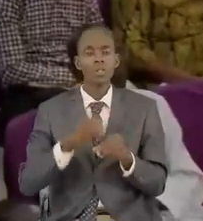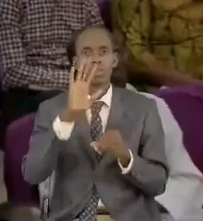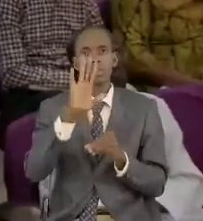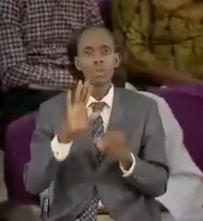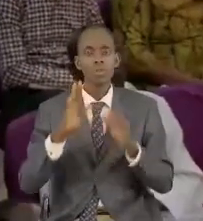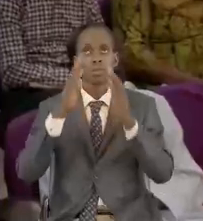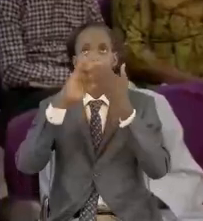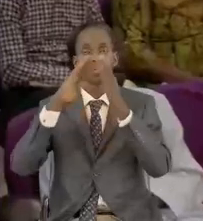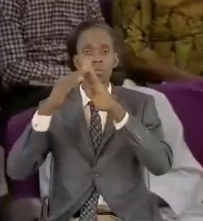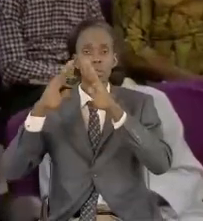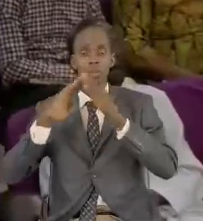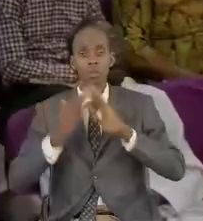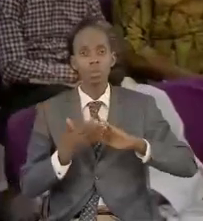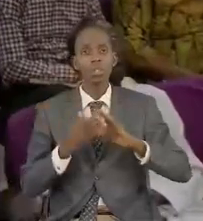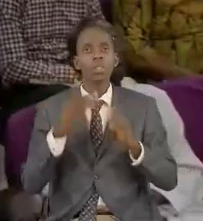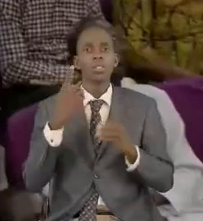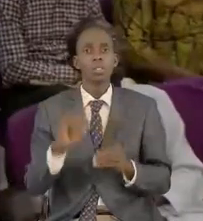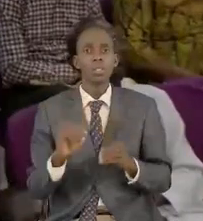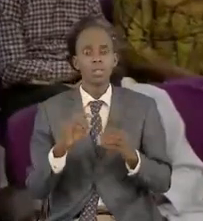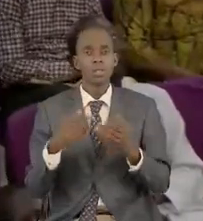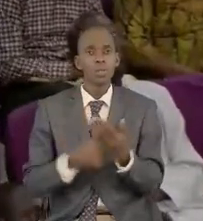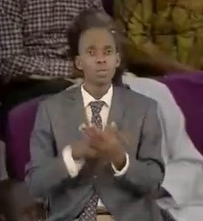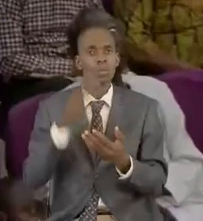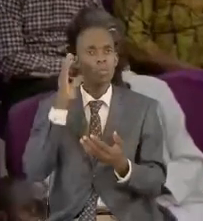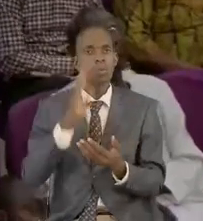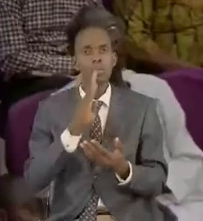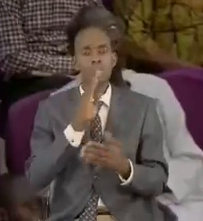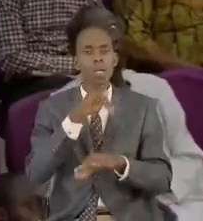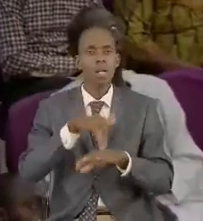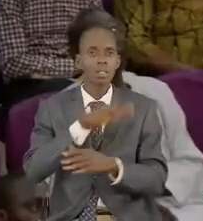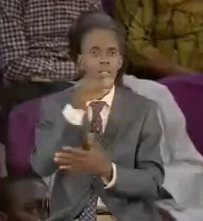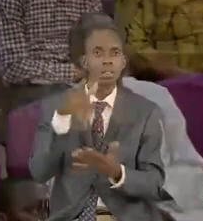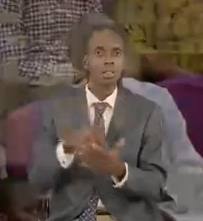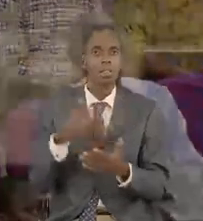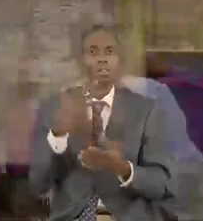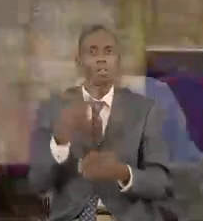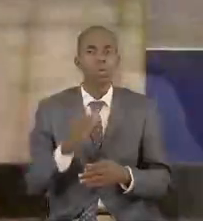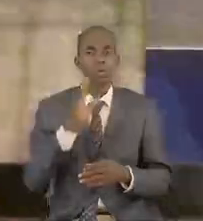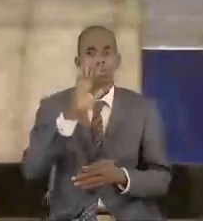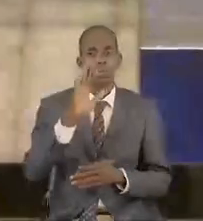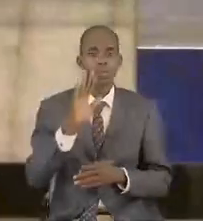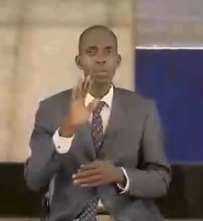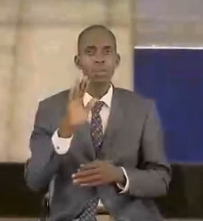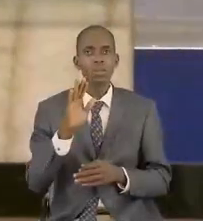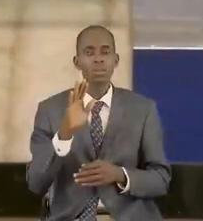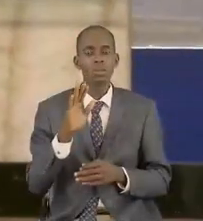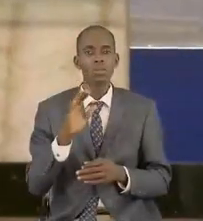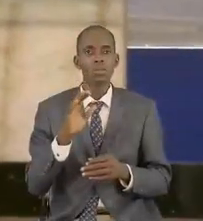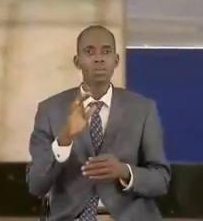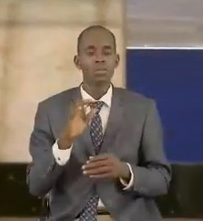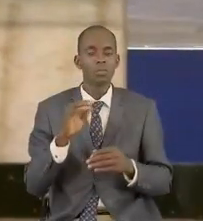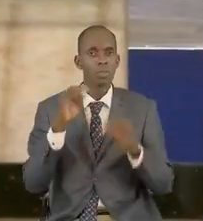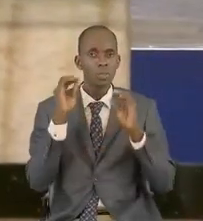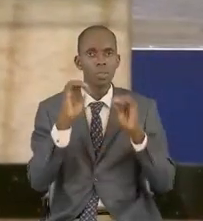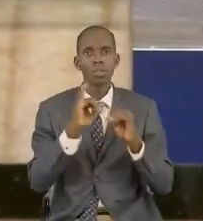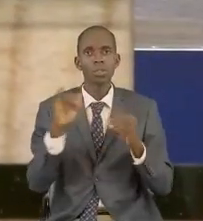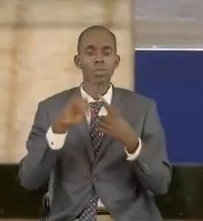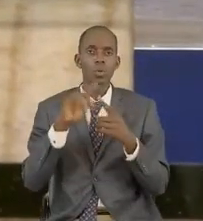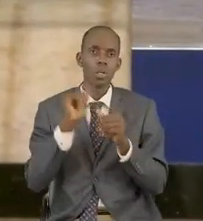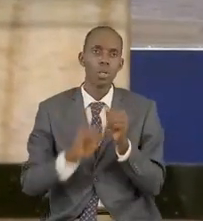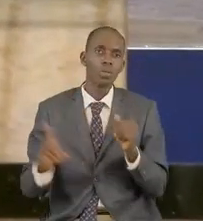que l'Évangile soit le centre de ta communication avec les gens au nord de Jésus Christ